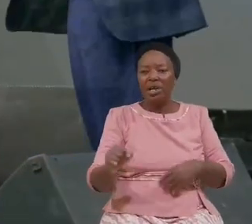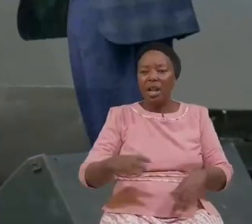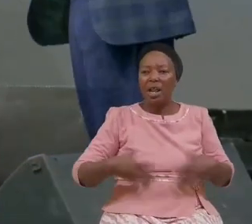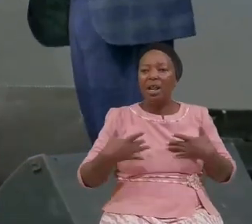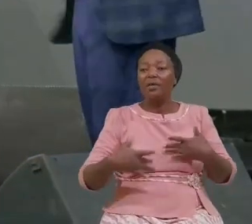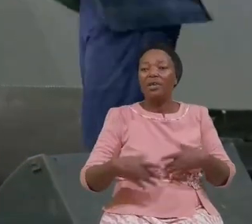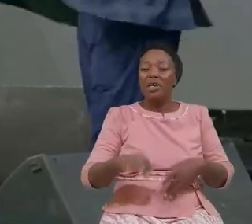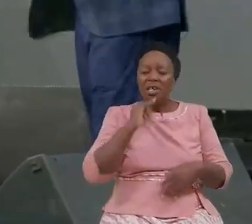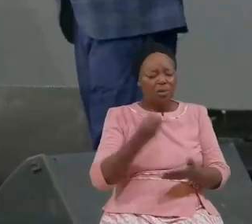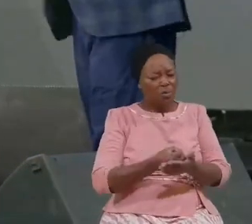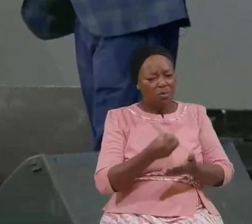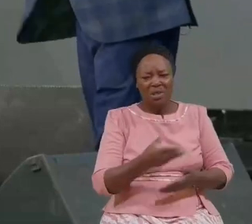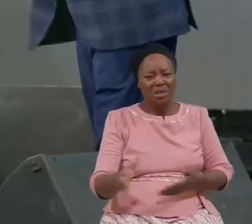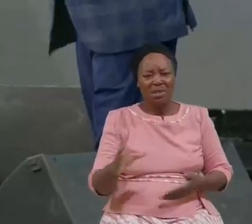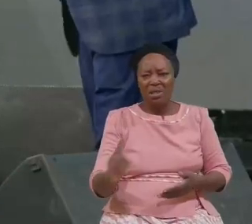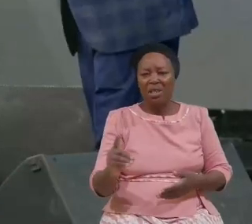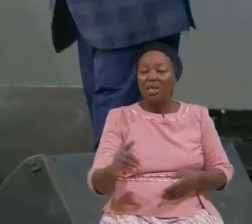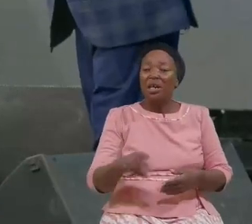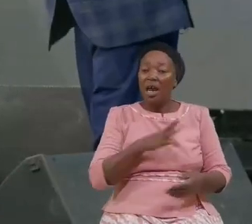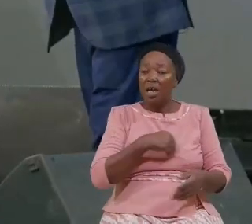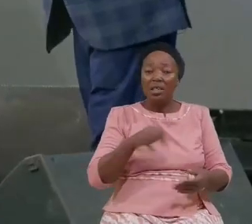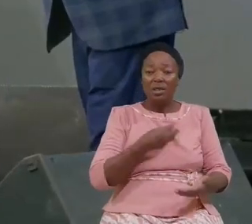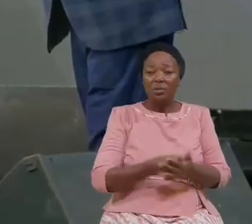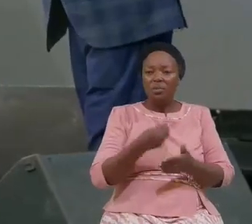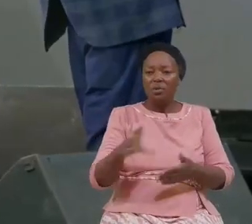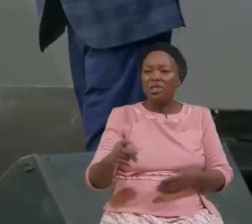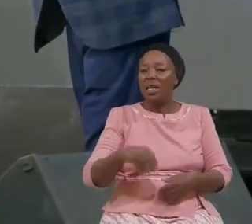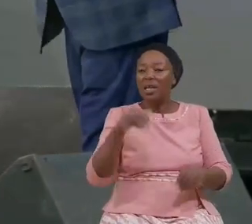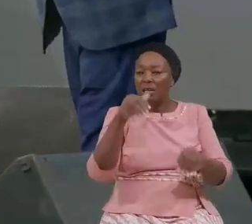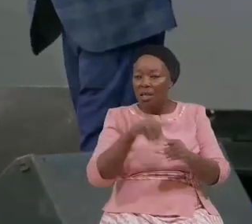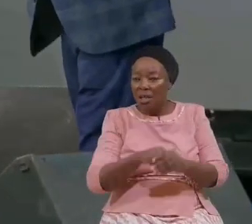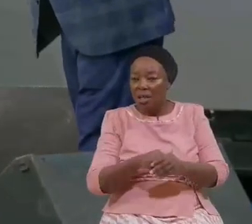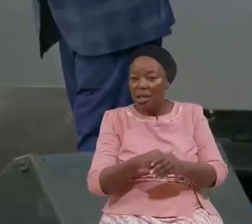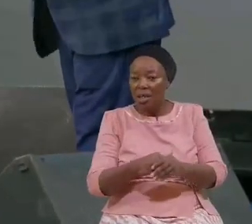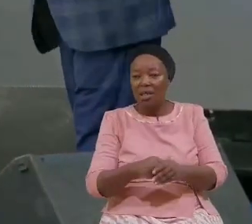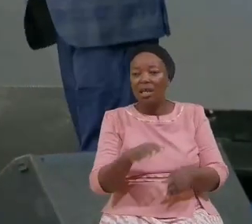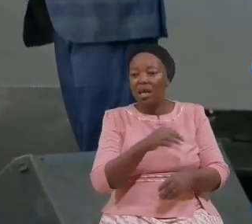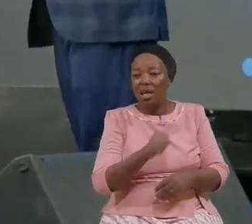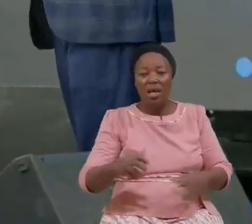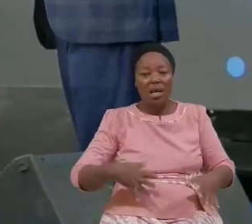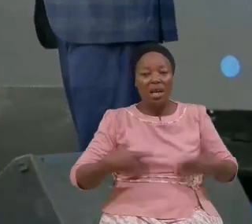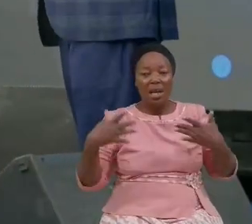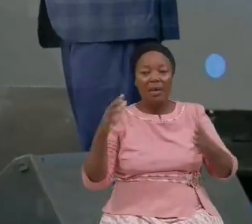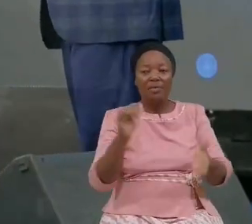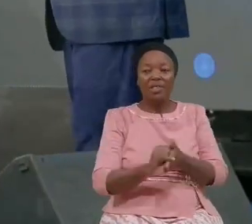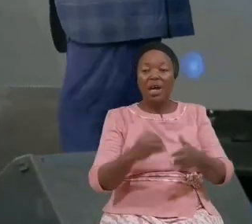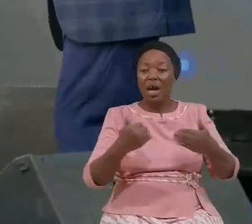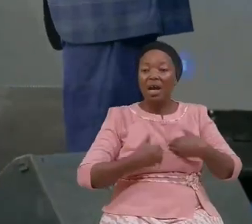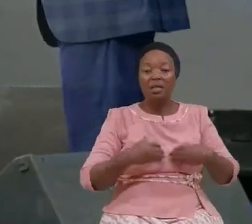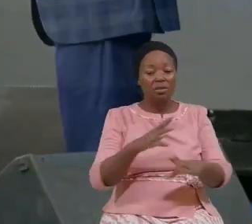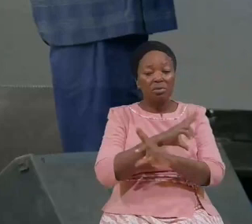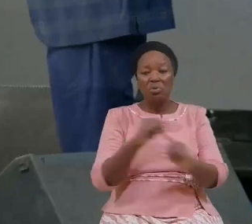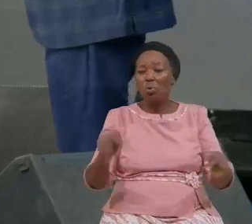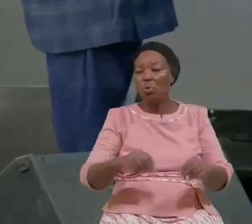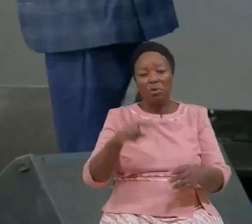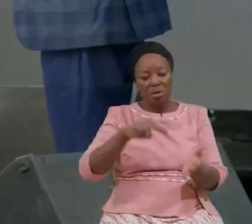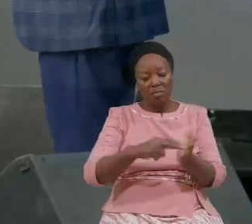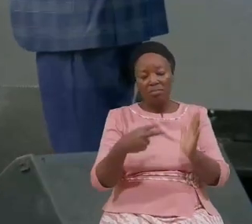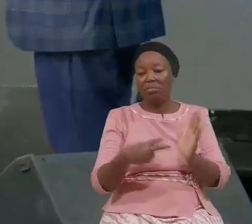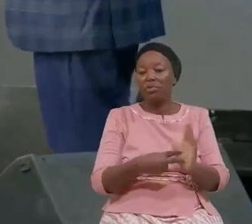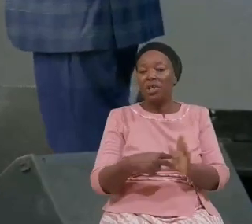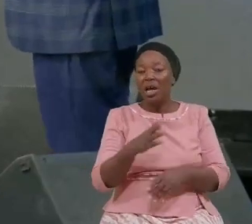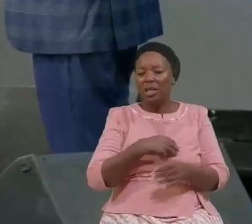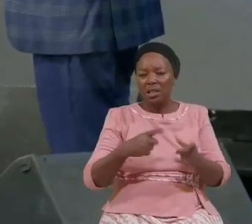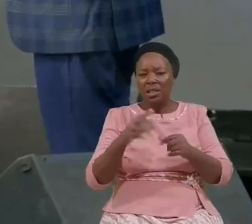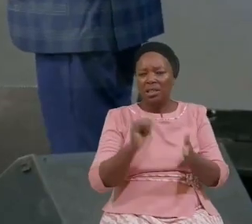gaspiller un gâcher dans une vie qui n'a pas de vue elle